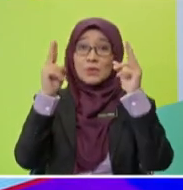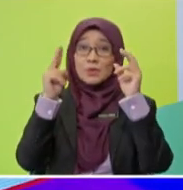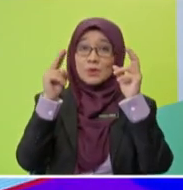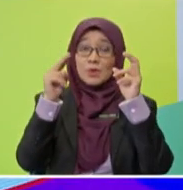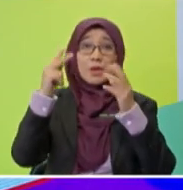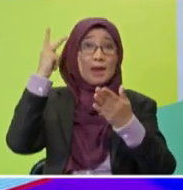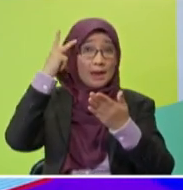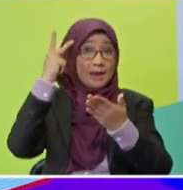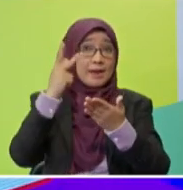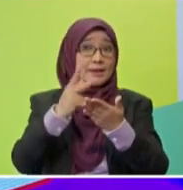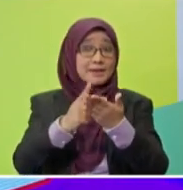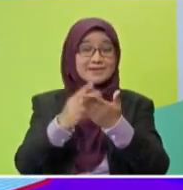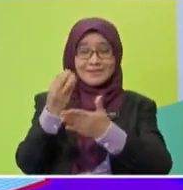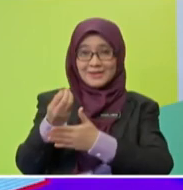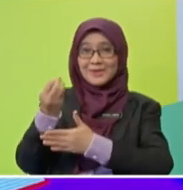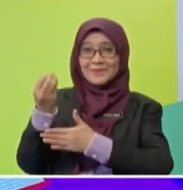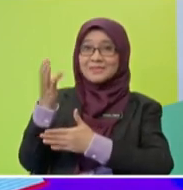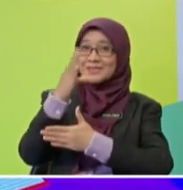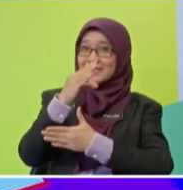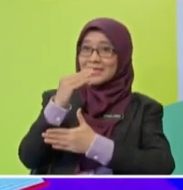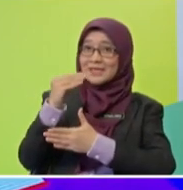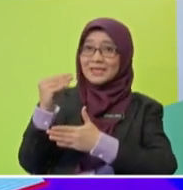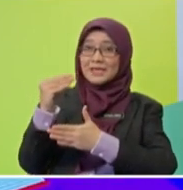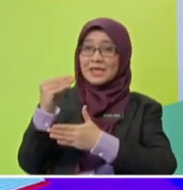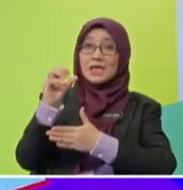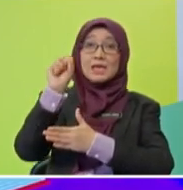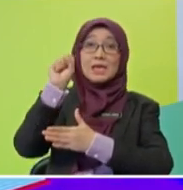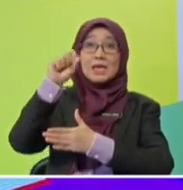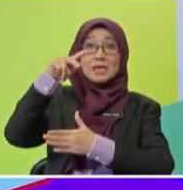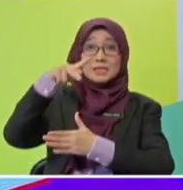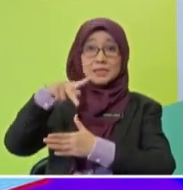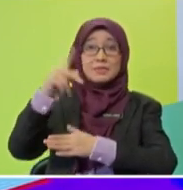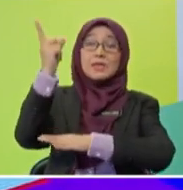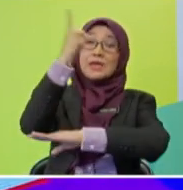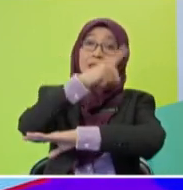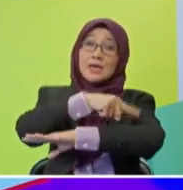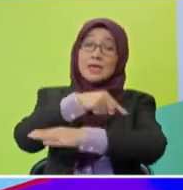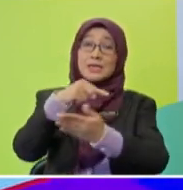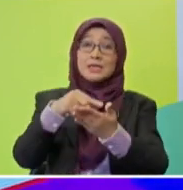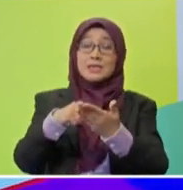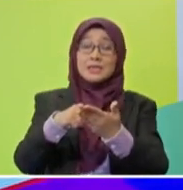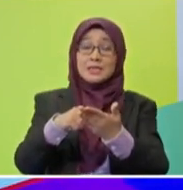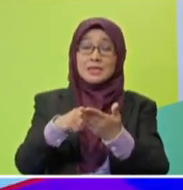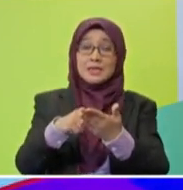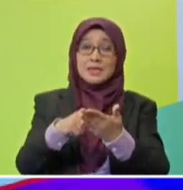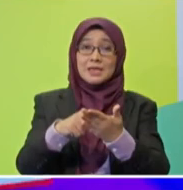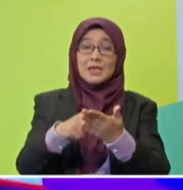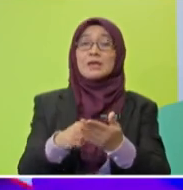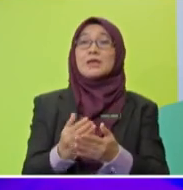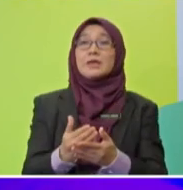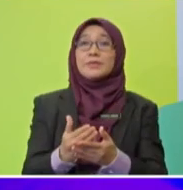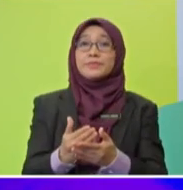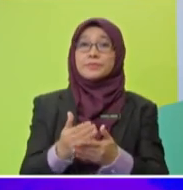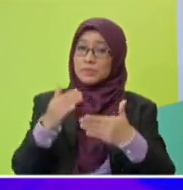kenal objek dan juga tentang Stand Up pembelajaran hari ini Baik Cikgu mungkin di awalnya